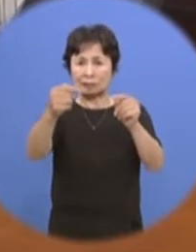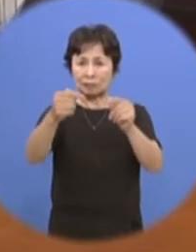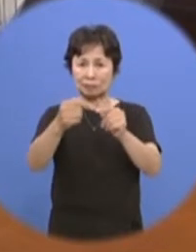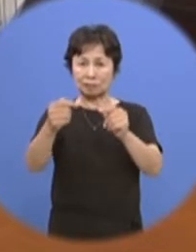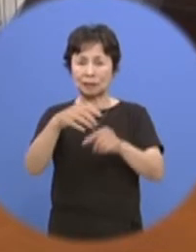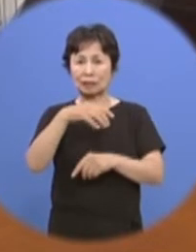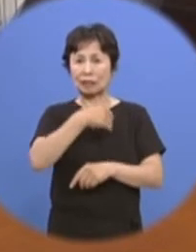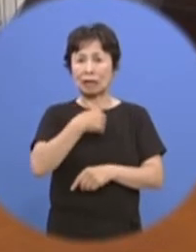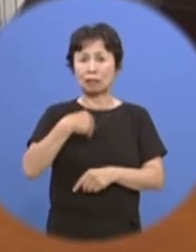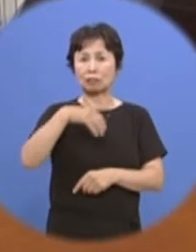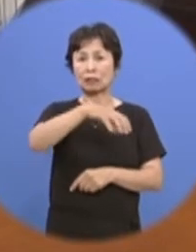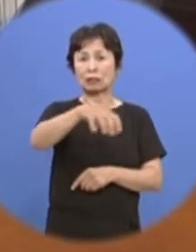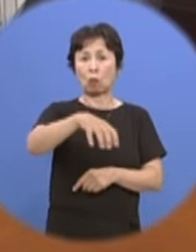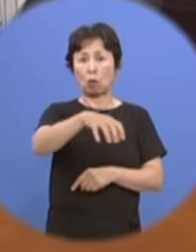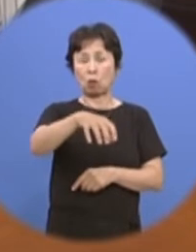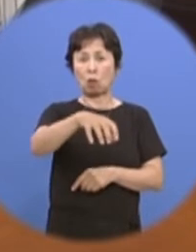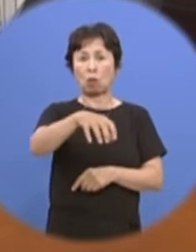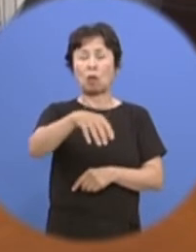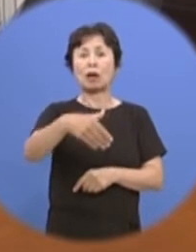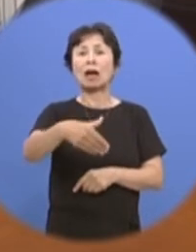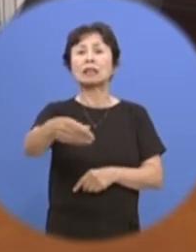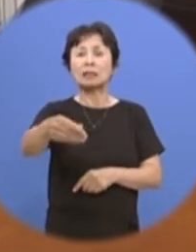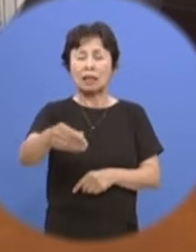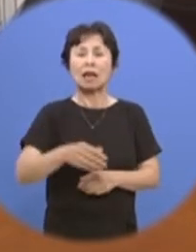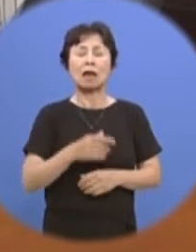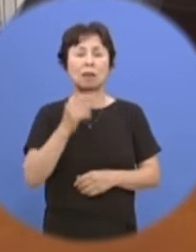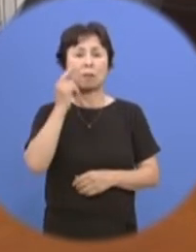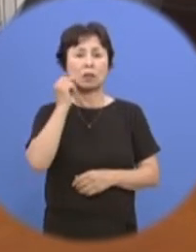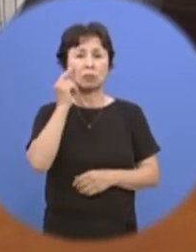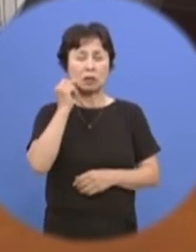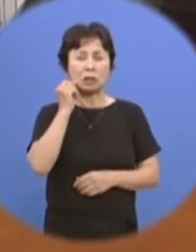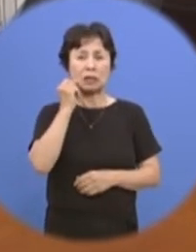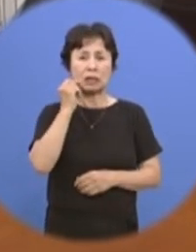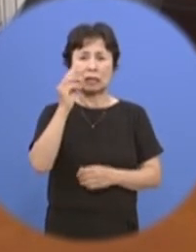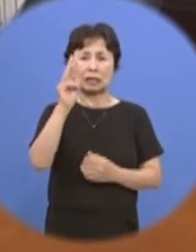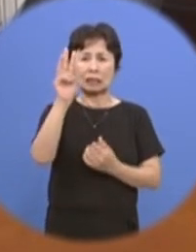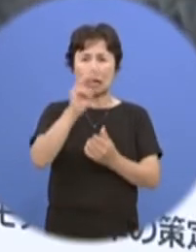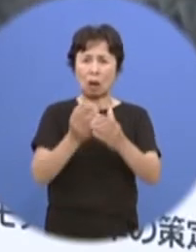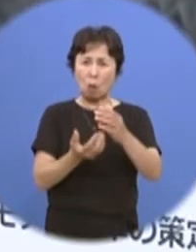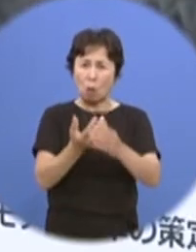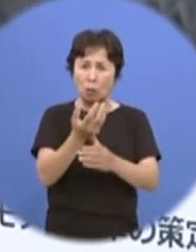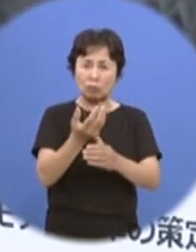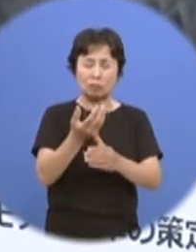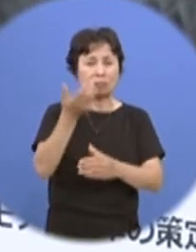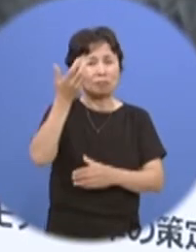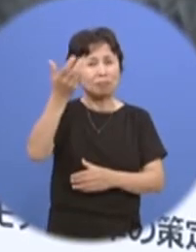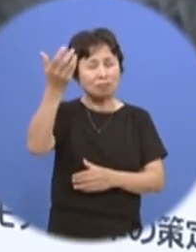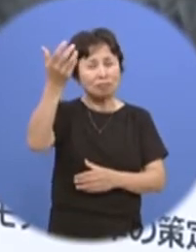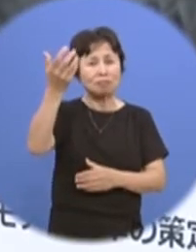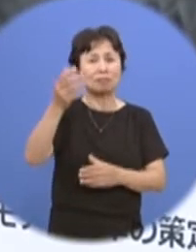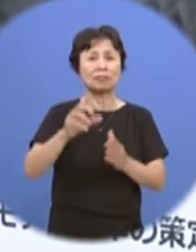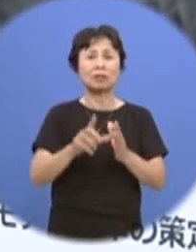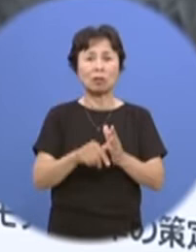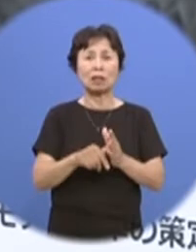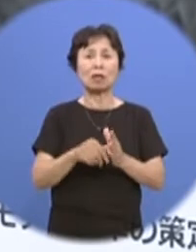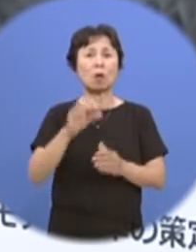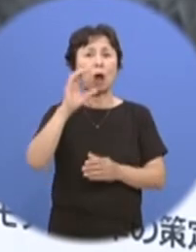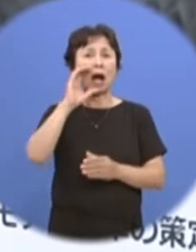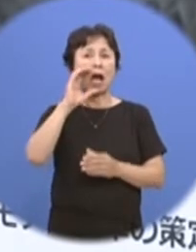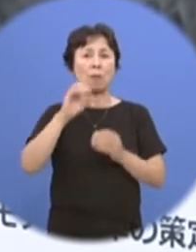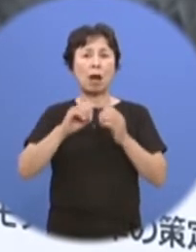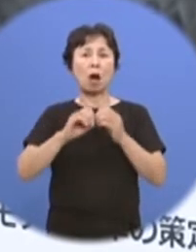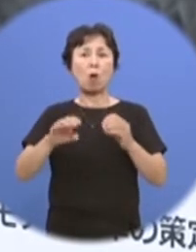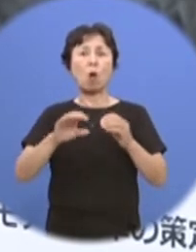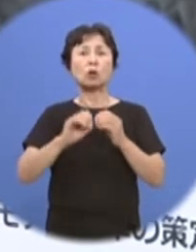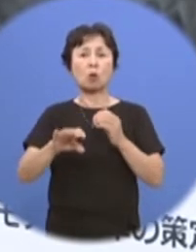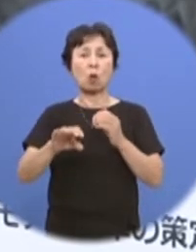代わり被害が出た時出そうな時にはですね和歌山放送でこういう被害情報あるいは防災情報を